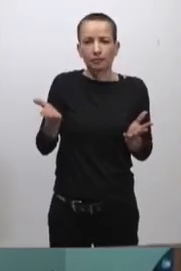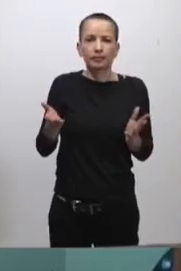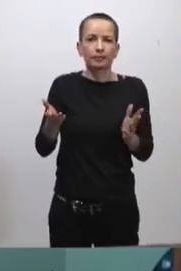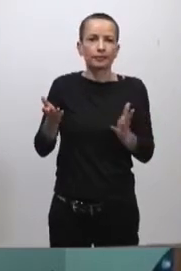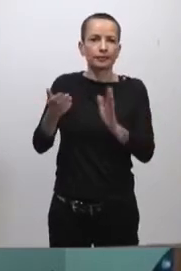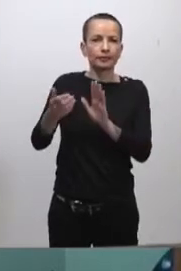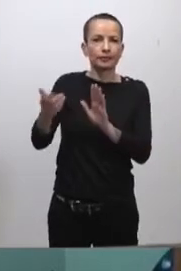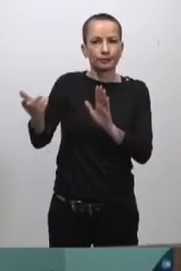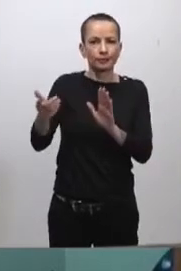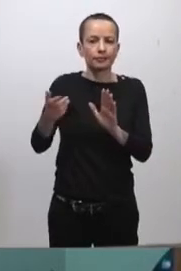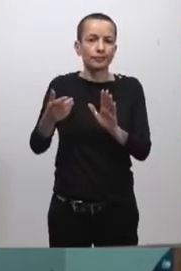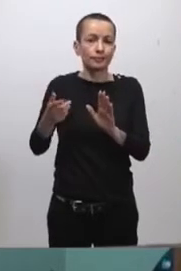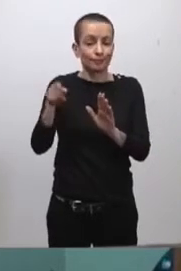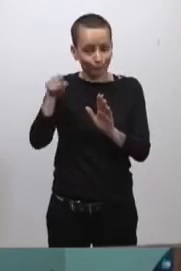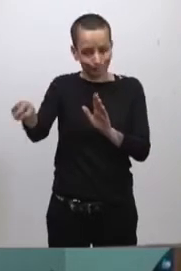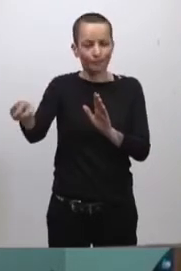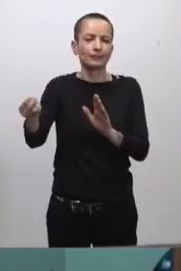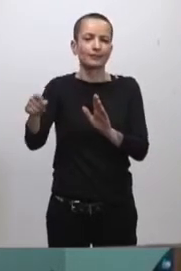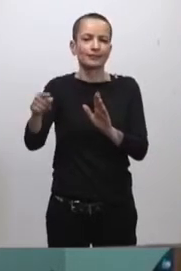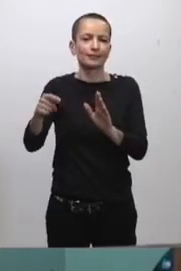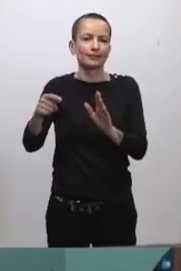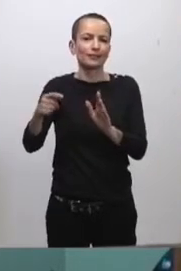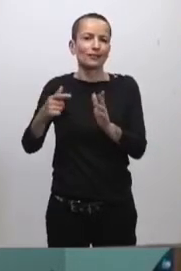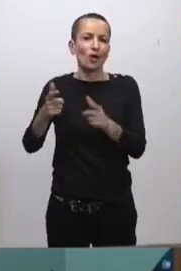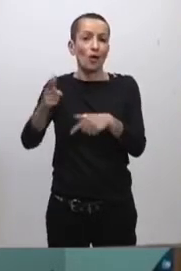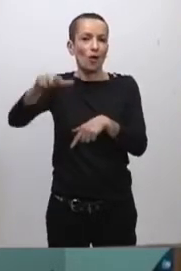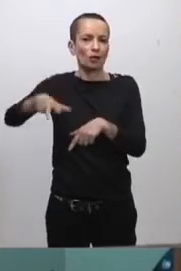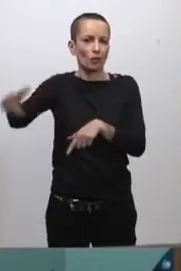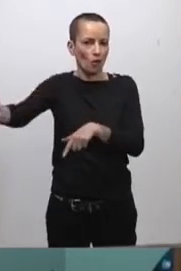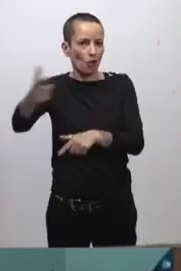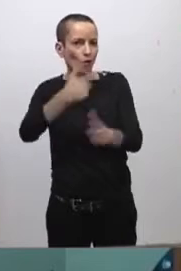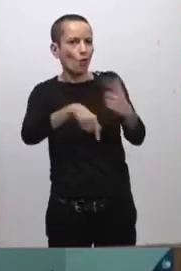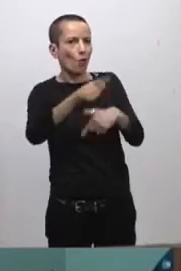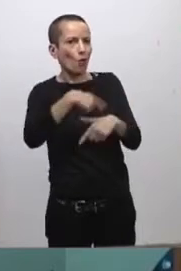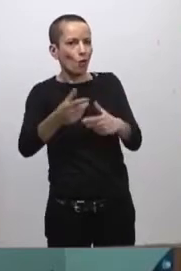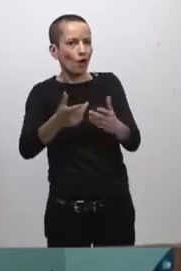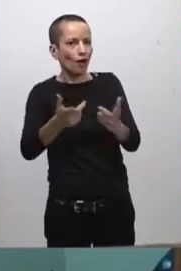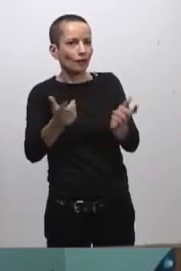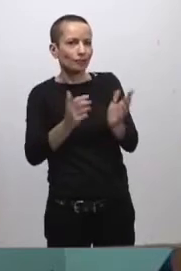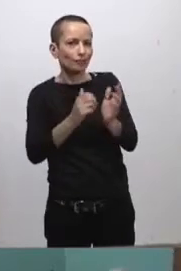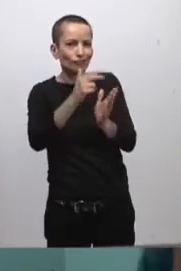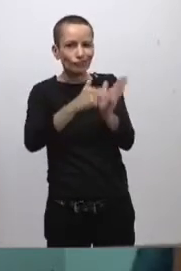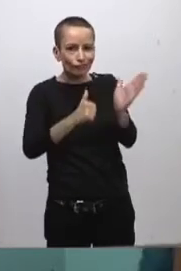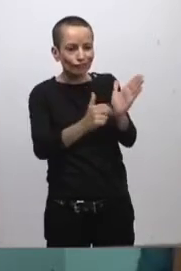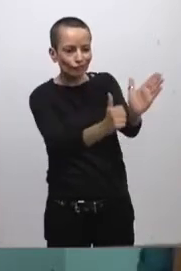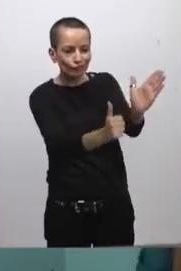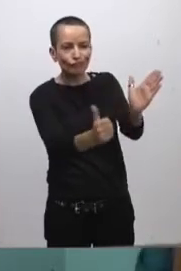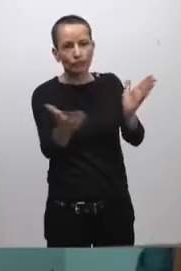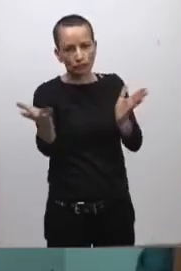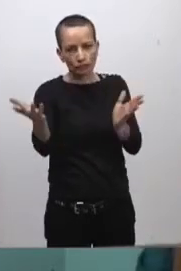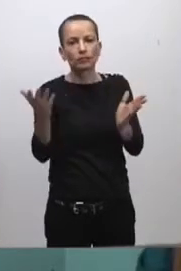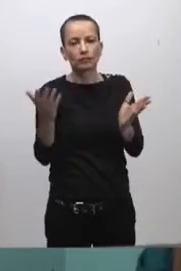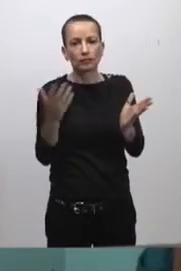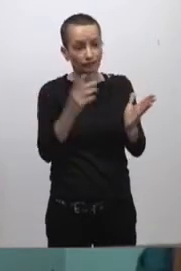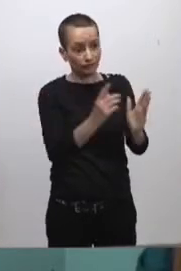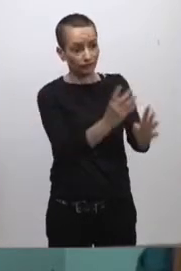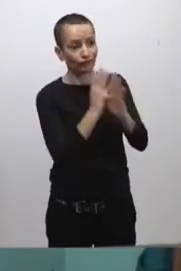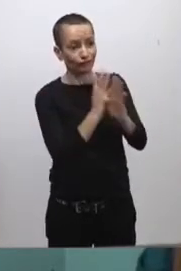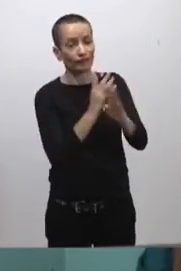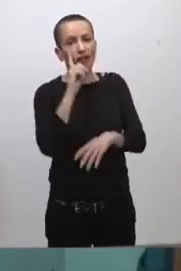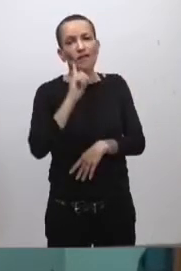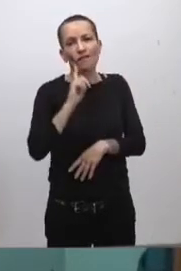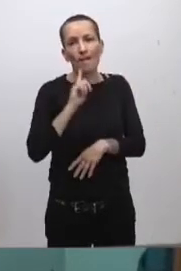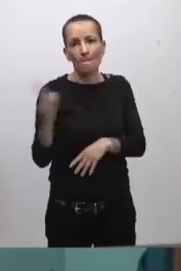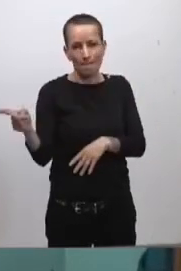est loué les logements et qui derrière s'occupe de ces femmes et sous-loue les appartements dans le